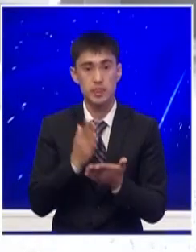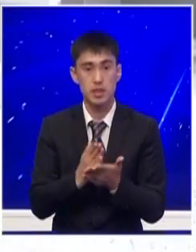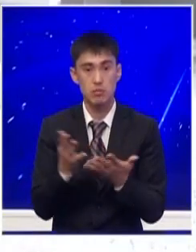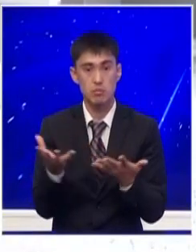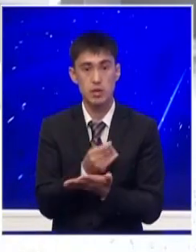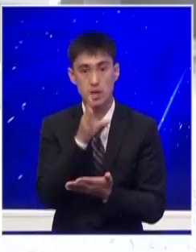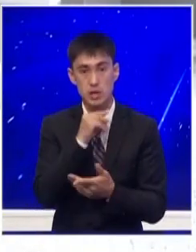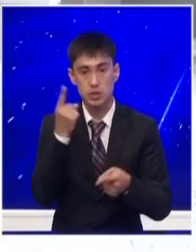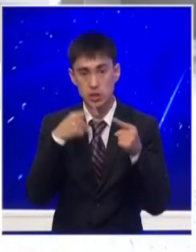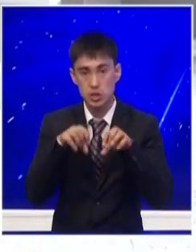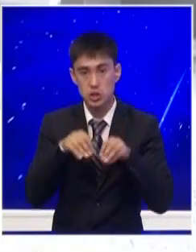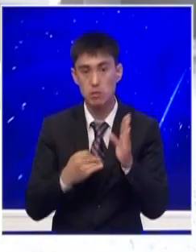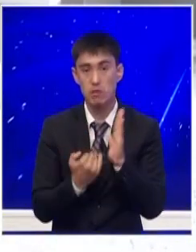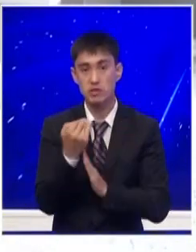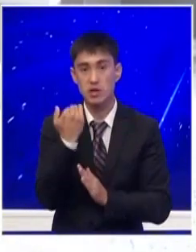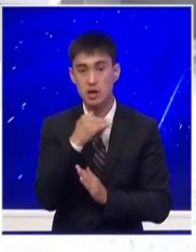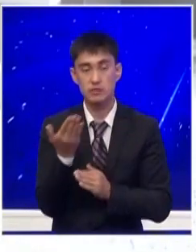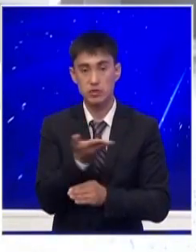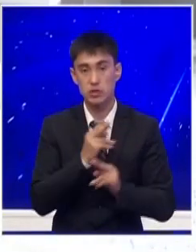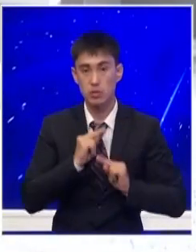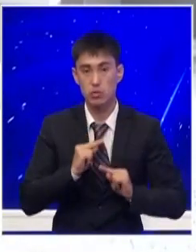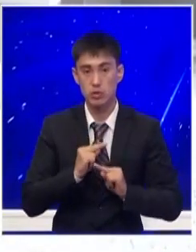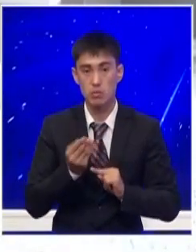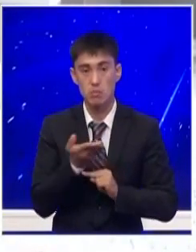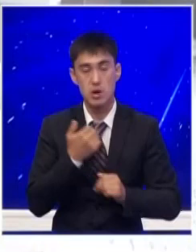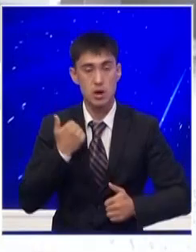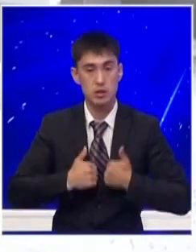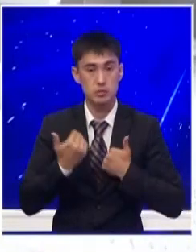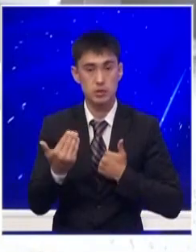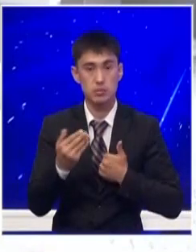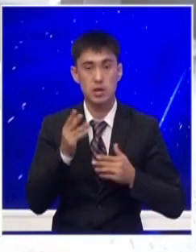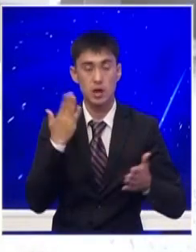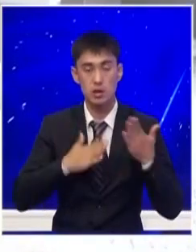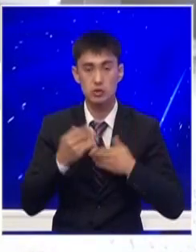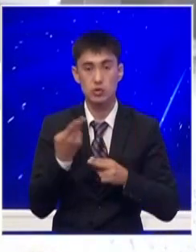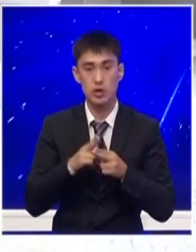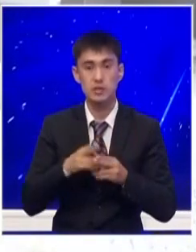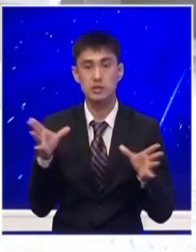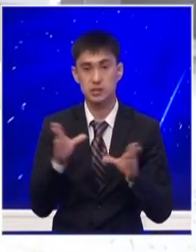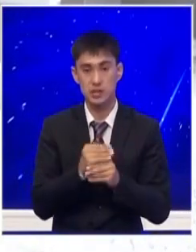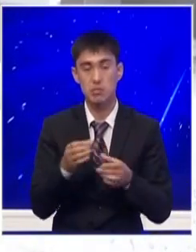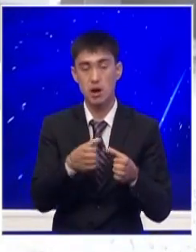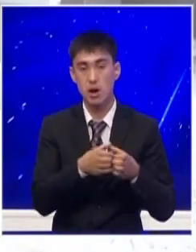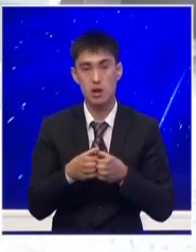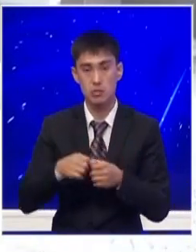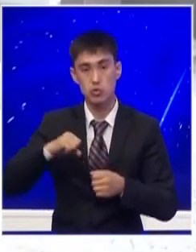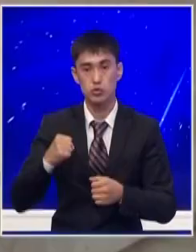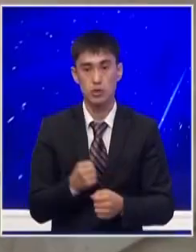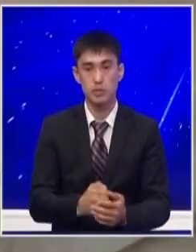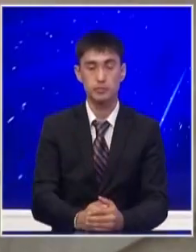находить креативные решения для повышения качества нашей работы. Мы им гордимся и рады, что являемся с ним коллегами и